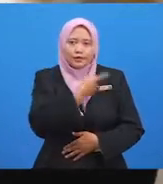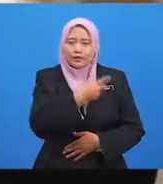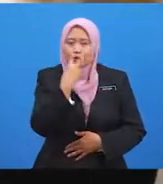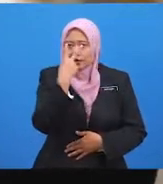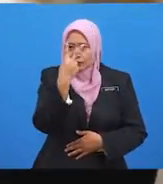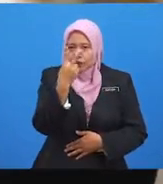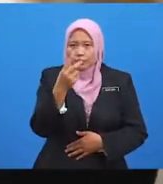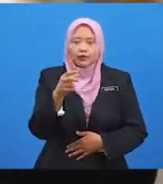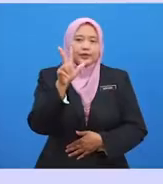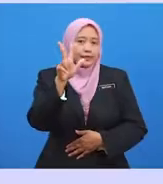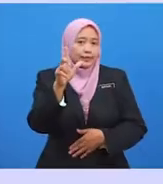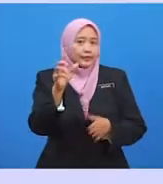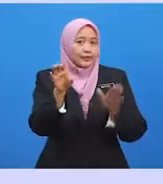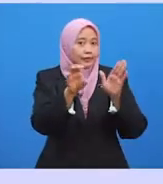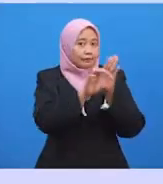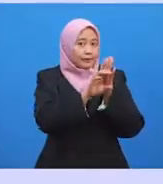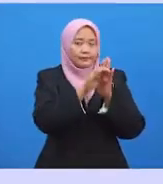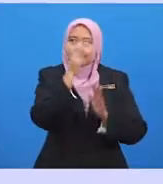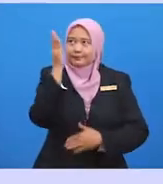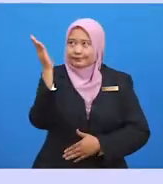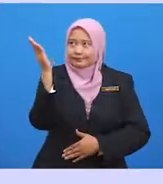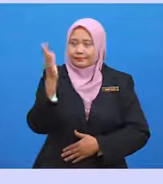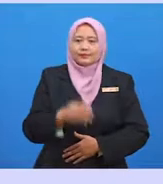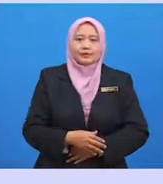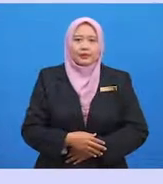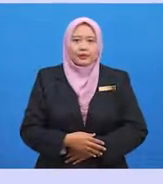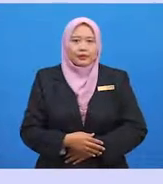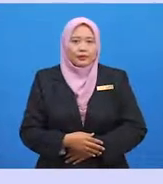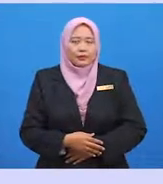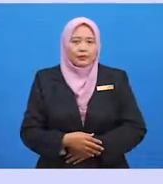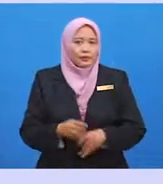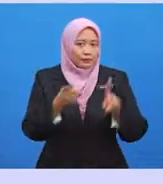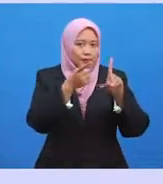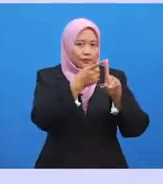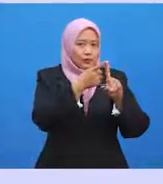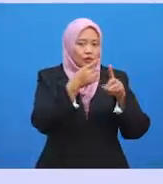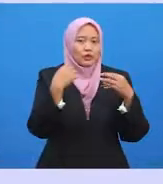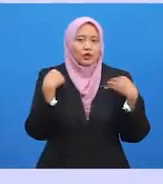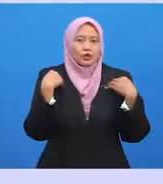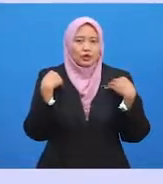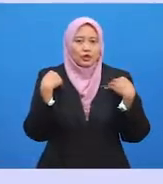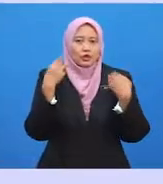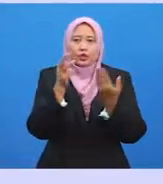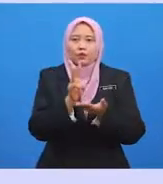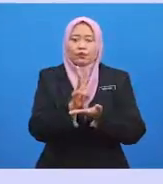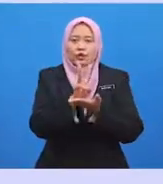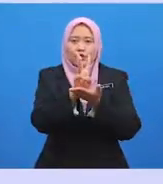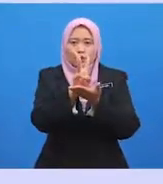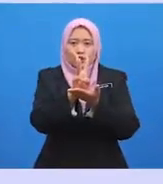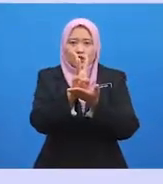ini gambar pertama ada cerita tentang wakaf tunai dan wakaf